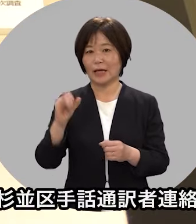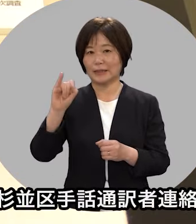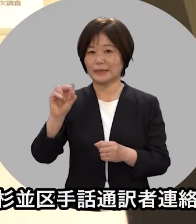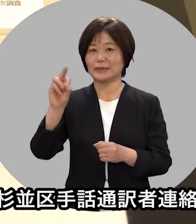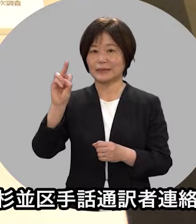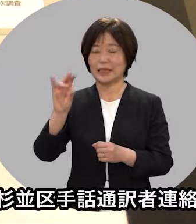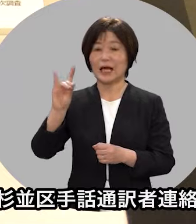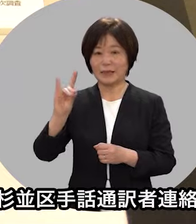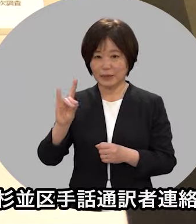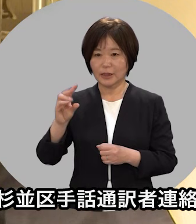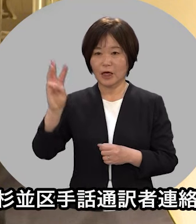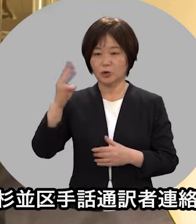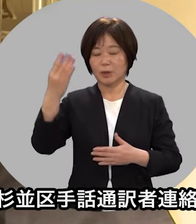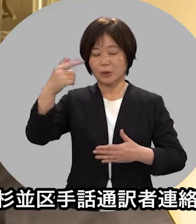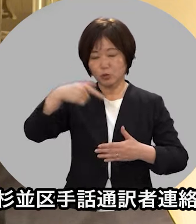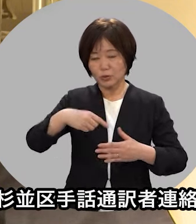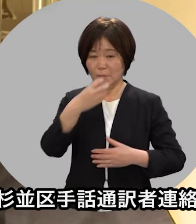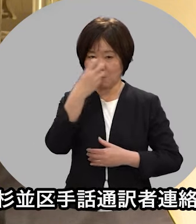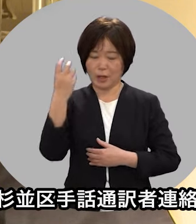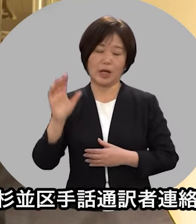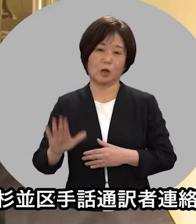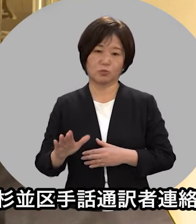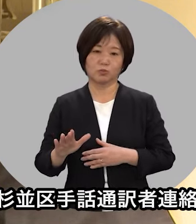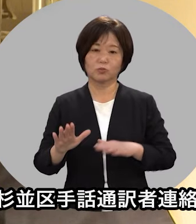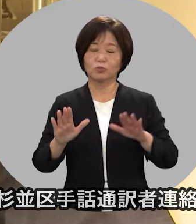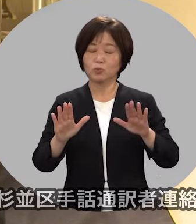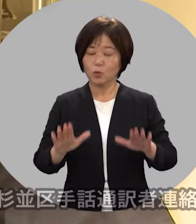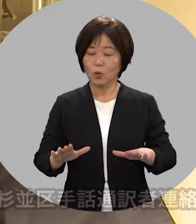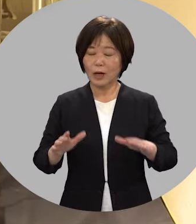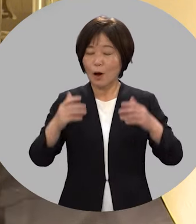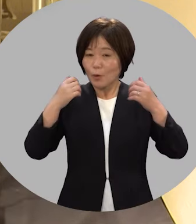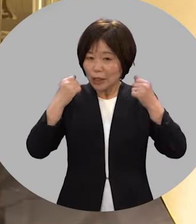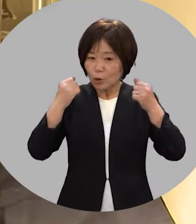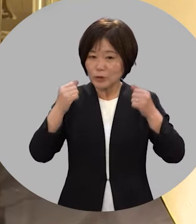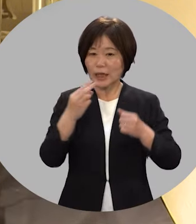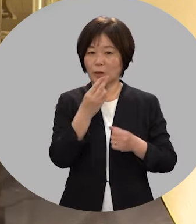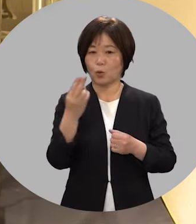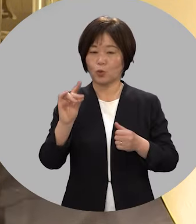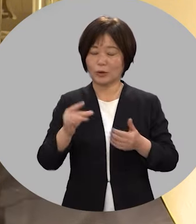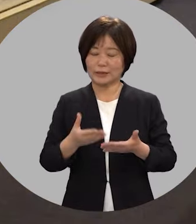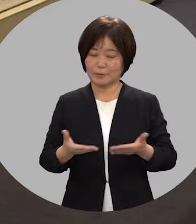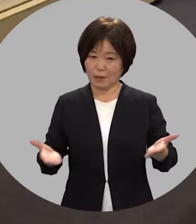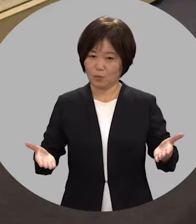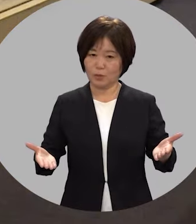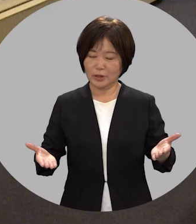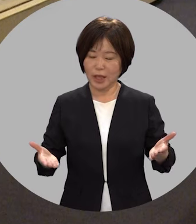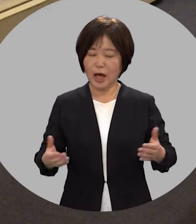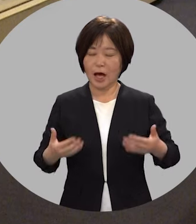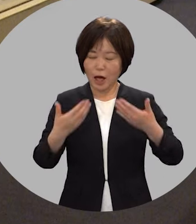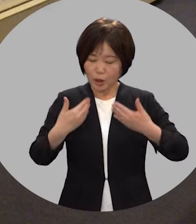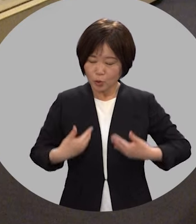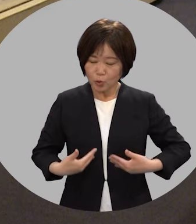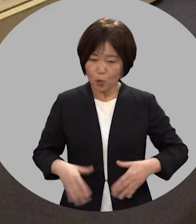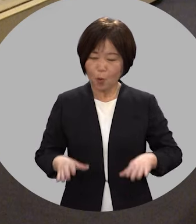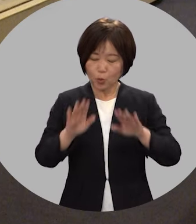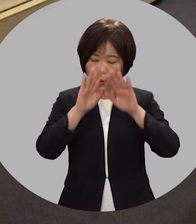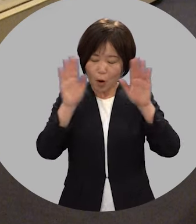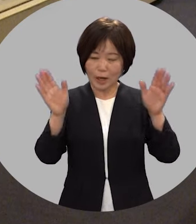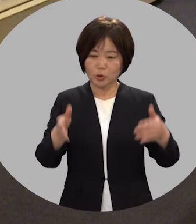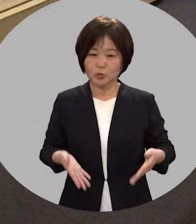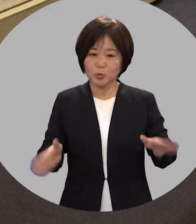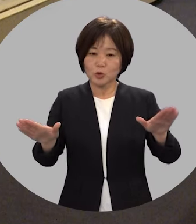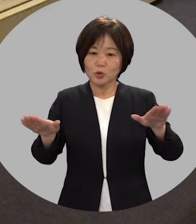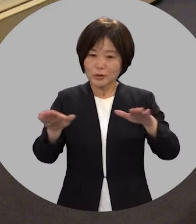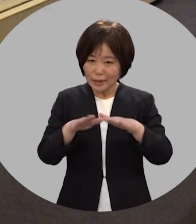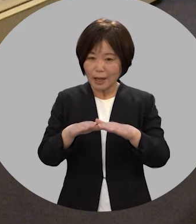されています。今回は弥生時代の土器の展示を中心とした郷土博物館文館の企画展